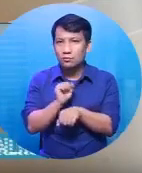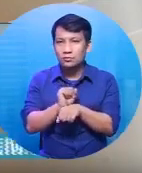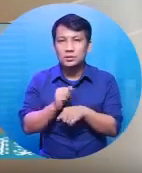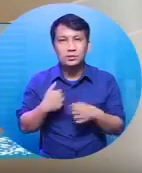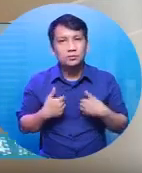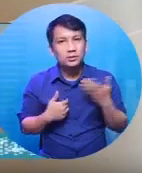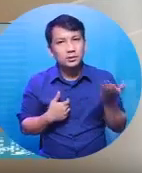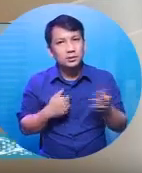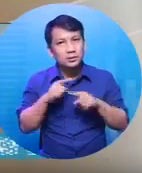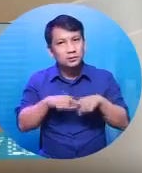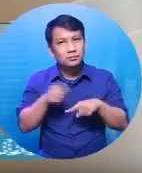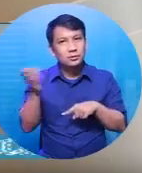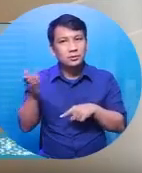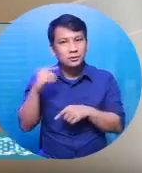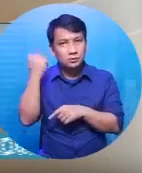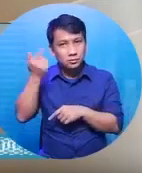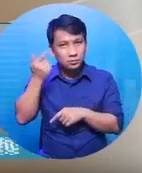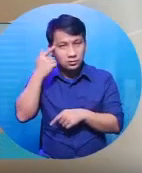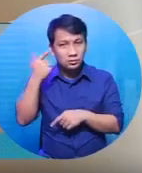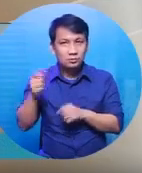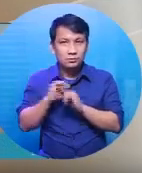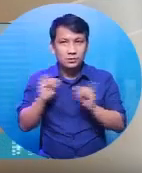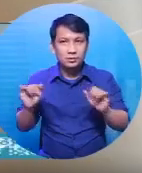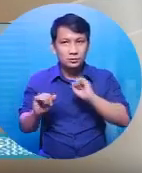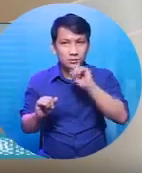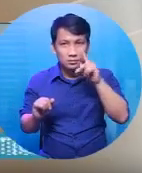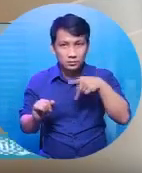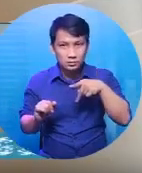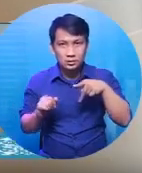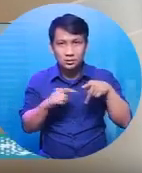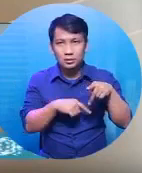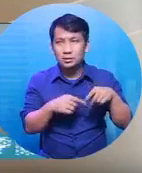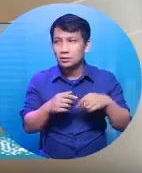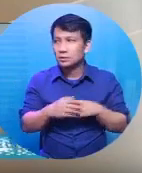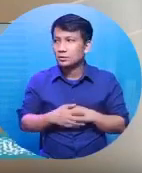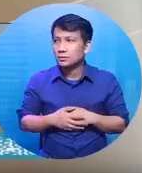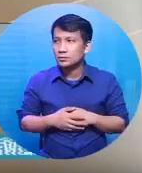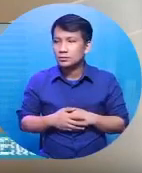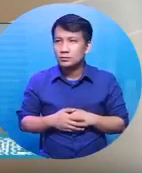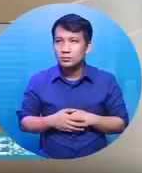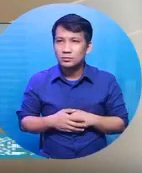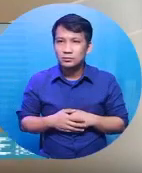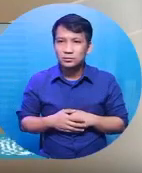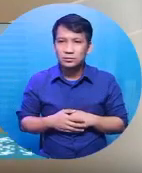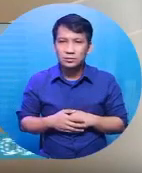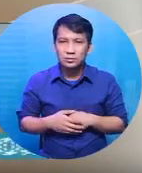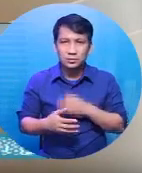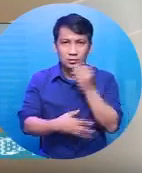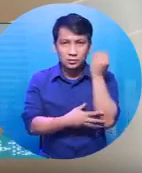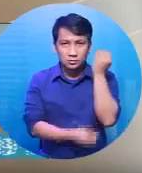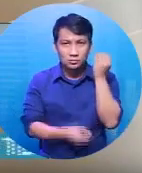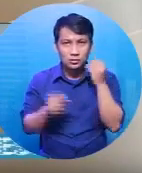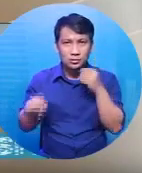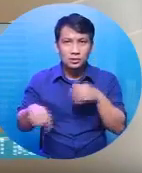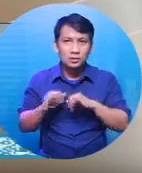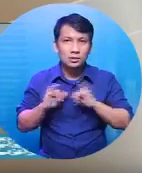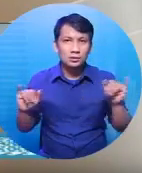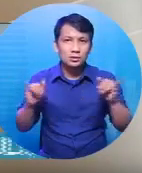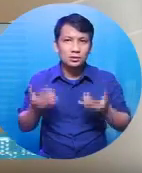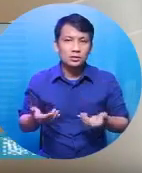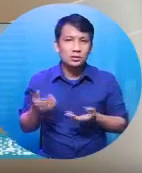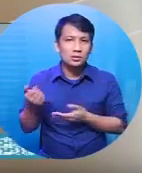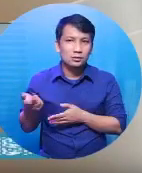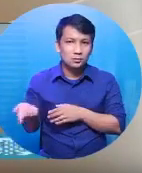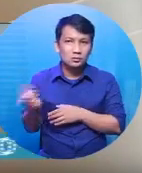umaasan na po sa gobyerno, parang walang iniwan niya sa SAP, kaya lang sa SAP, medyo iba lang dahil poorest of the poor ang binibigyan. Parang ganun rin po, ayuda